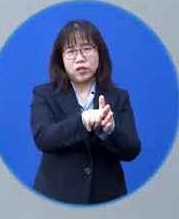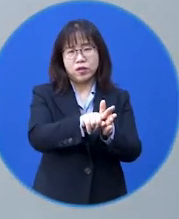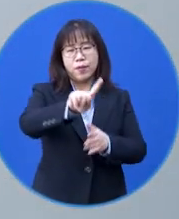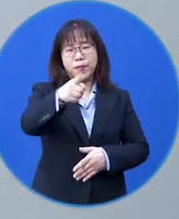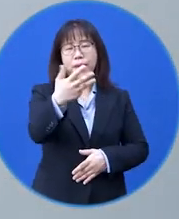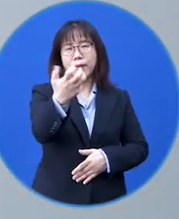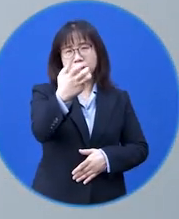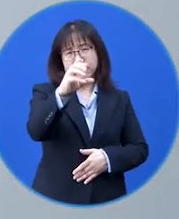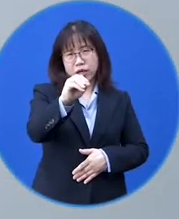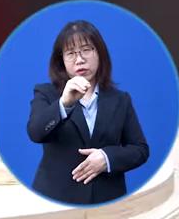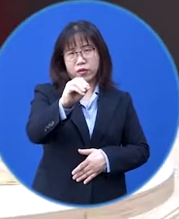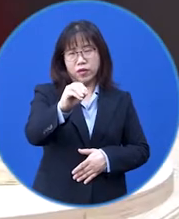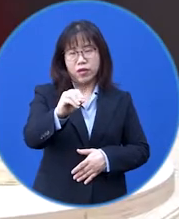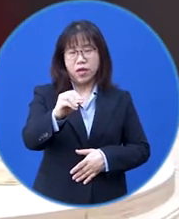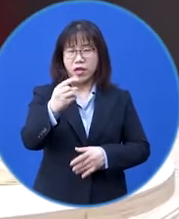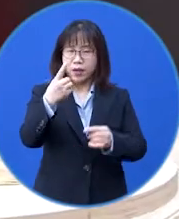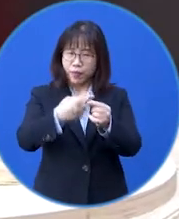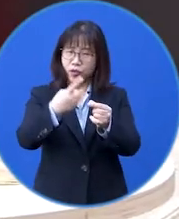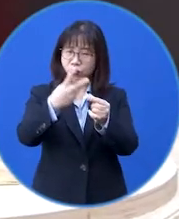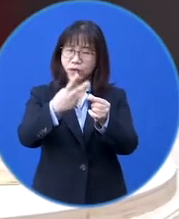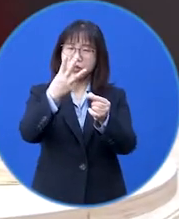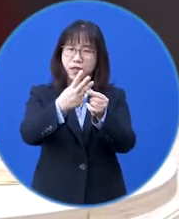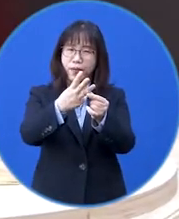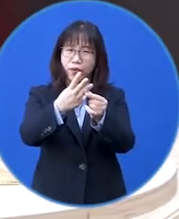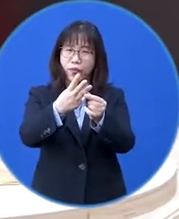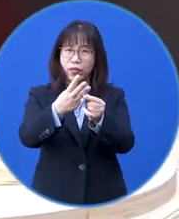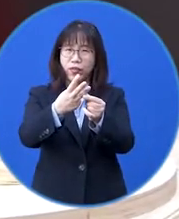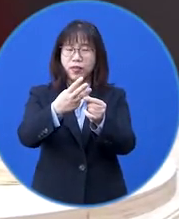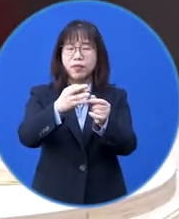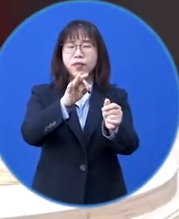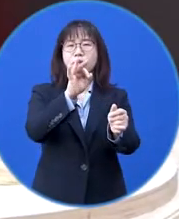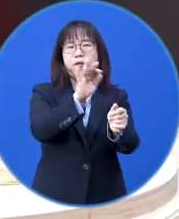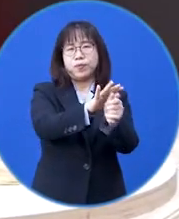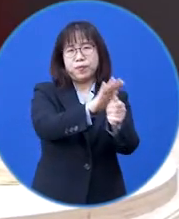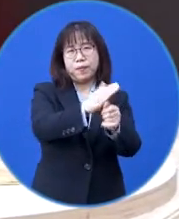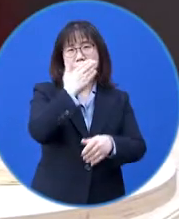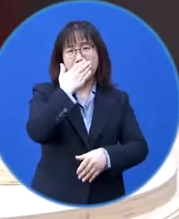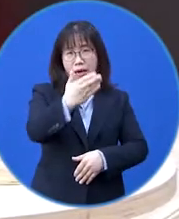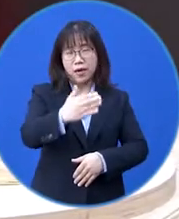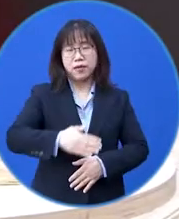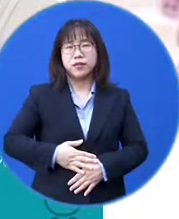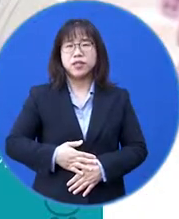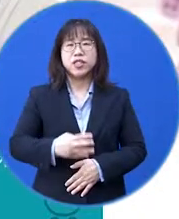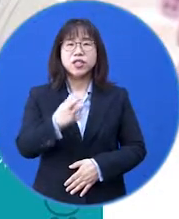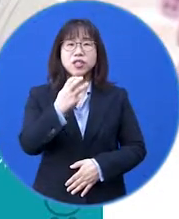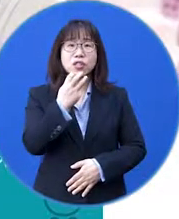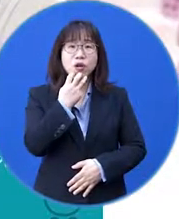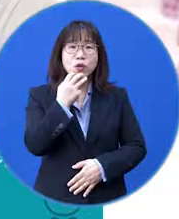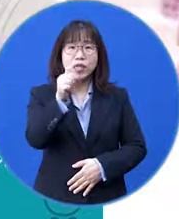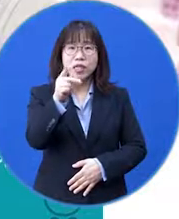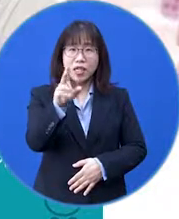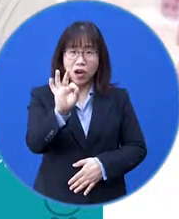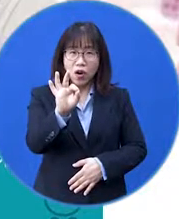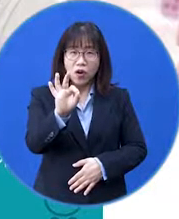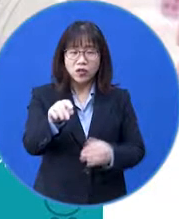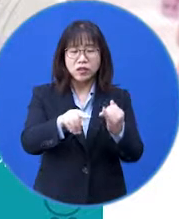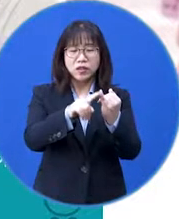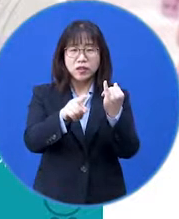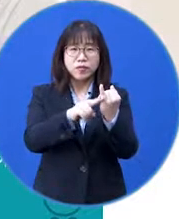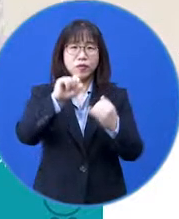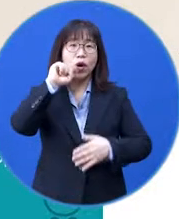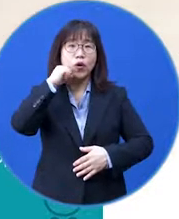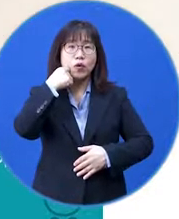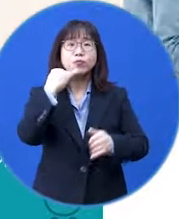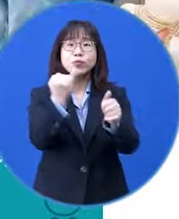체외수정시술 1회당 최대 180만 원, 총 3회까지 지원받을 수 있습니다. 서울형 난임부부 시술비